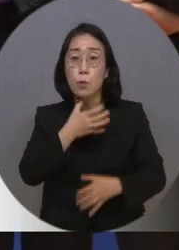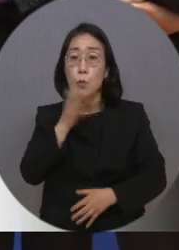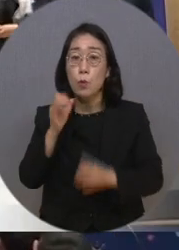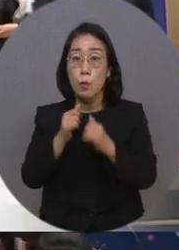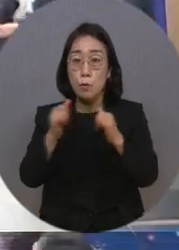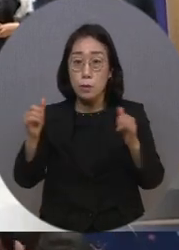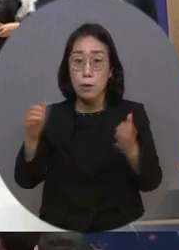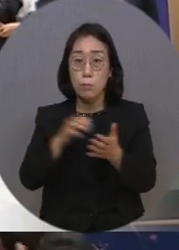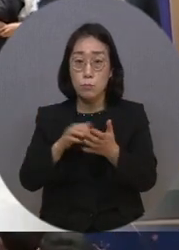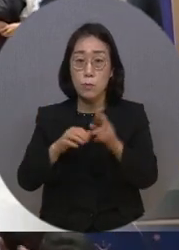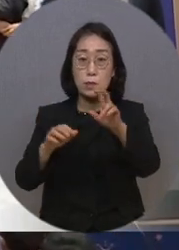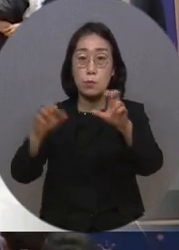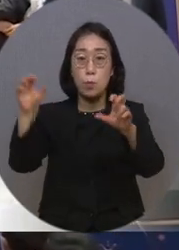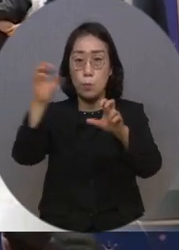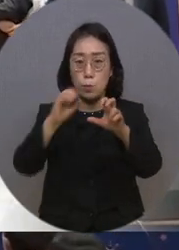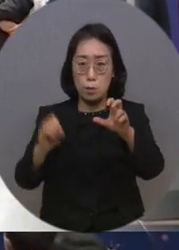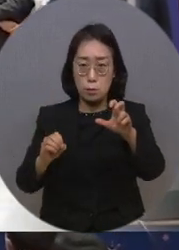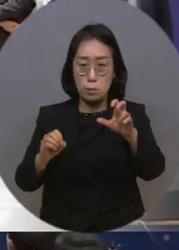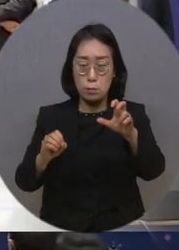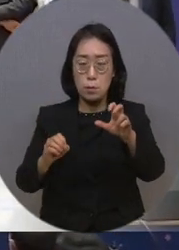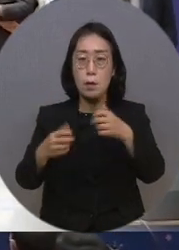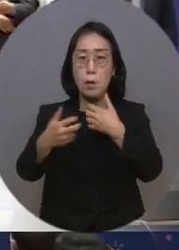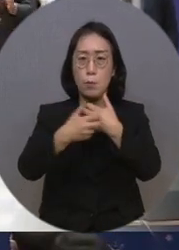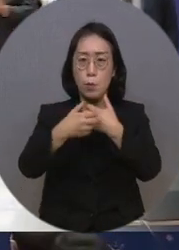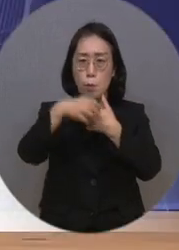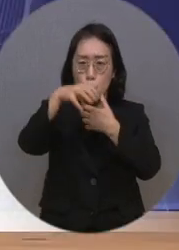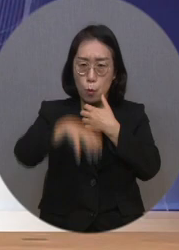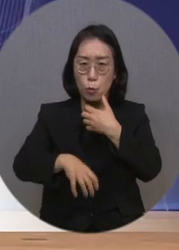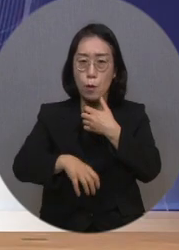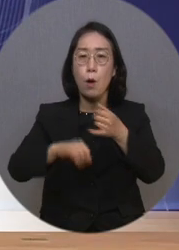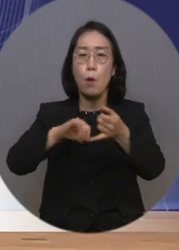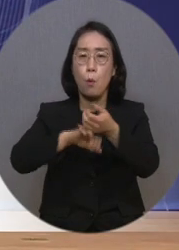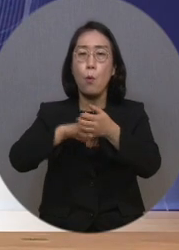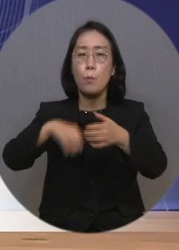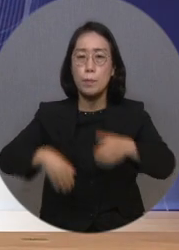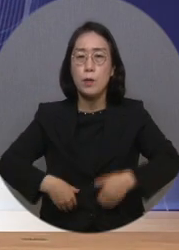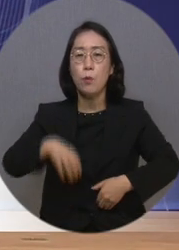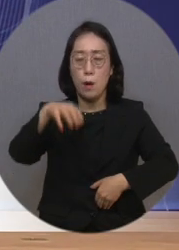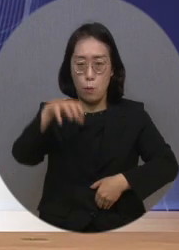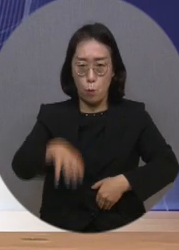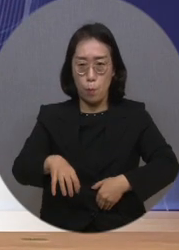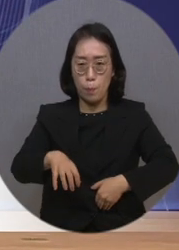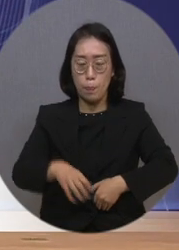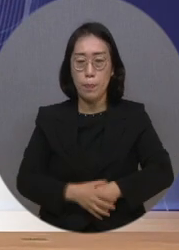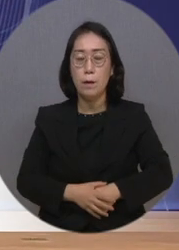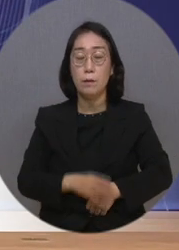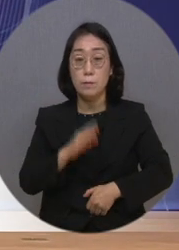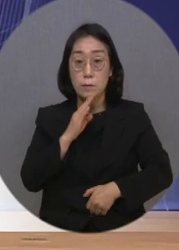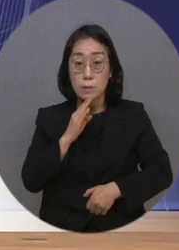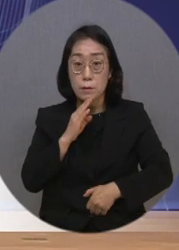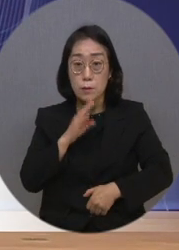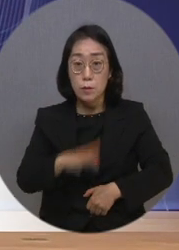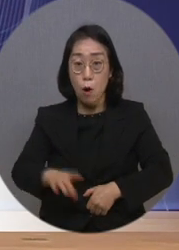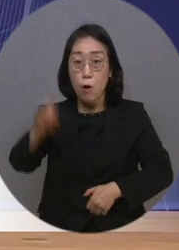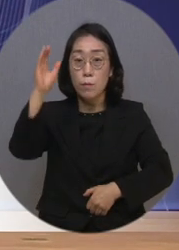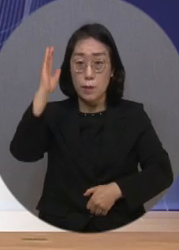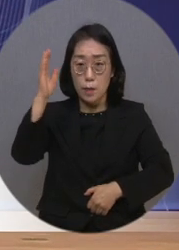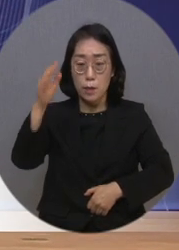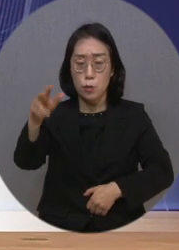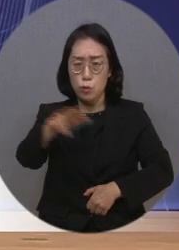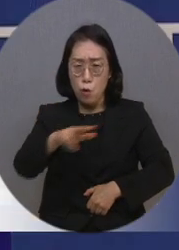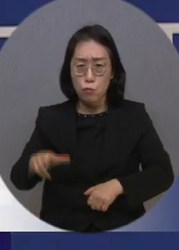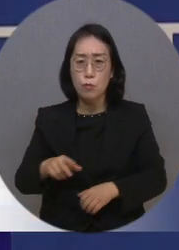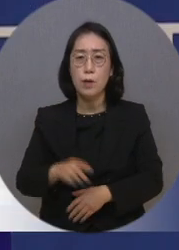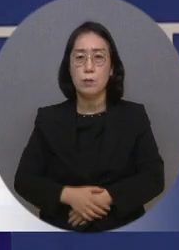노령인구 비율이 25%에 달하는 의료취약지입니다 김현록 제사와 서동욱 의장은 게살을 통해 전국에서